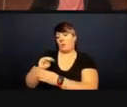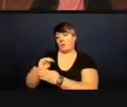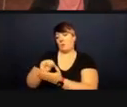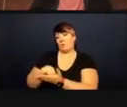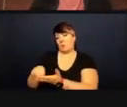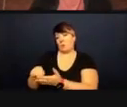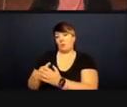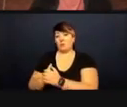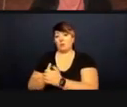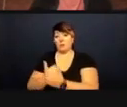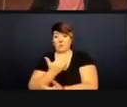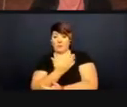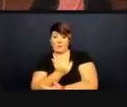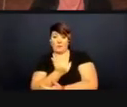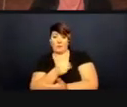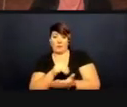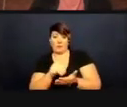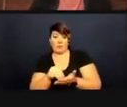Kwa hivyo